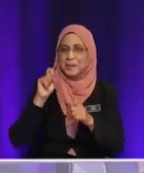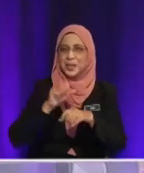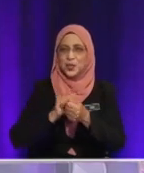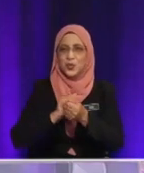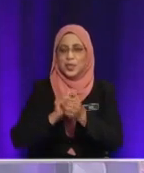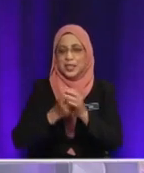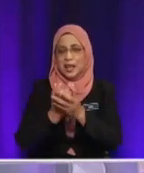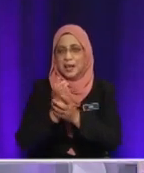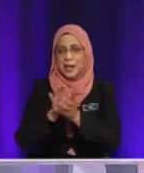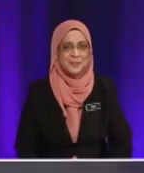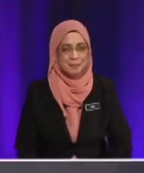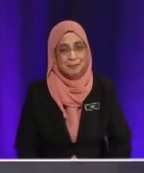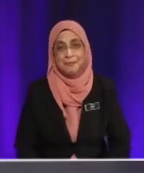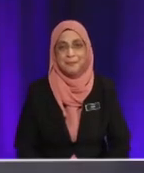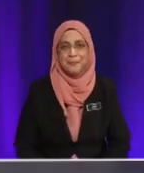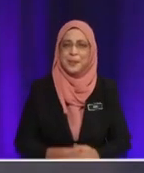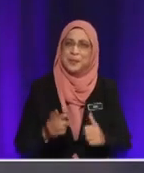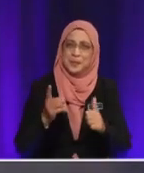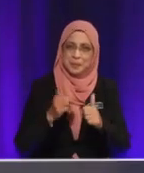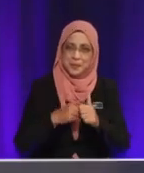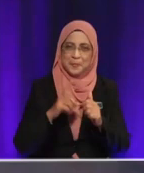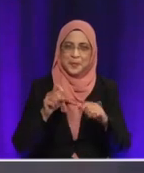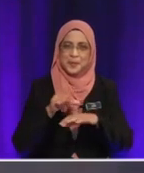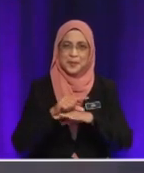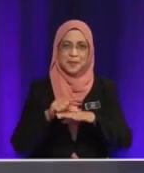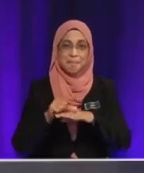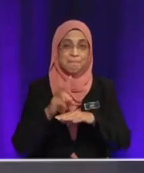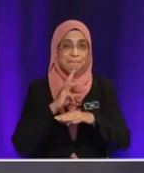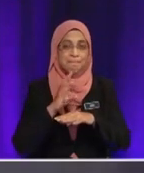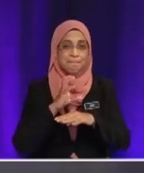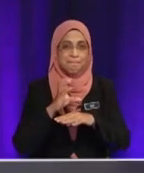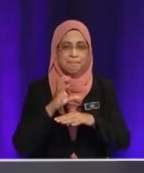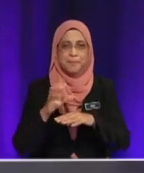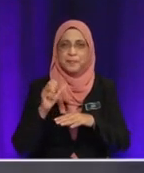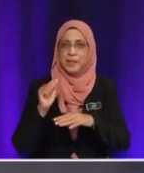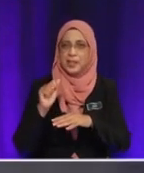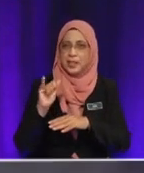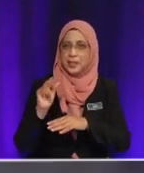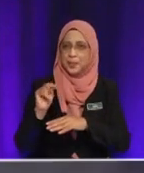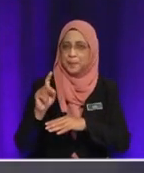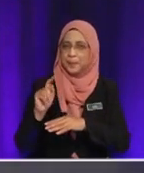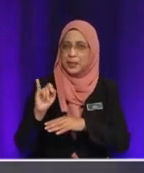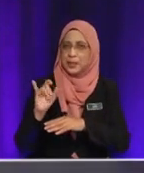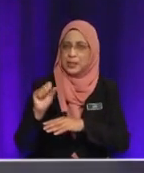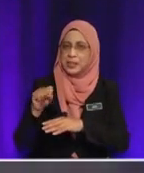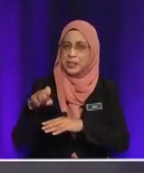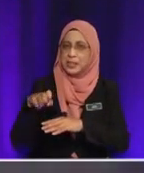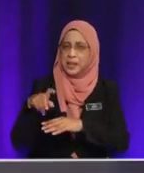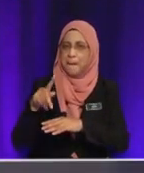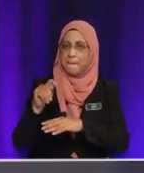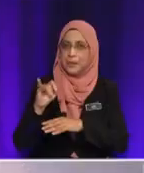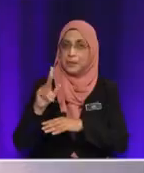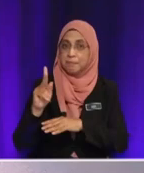antiseptik. Okey, mana ni? Yang tu. Okey. Okay. So, yang pertama kita gunakan larutan antiseptik. So, okey, macam ni